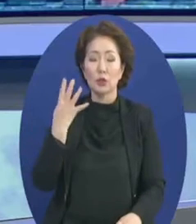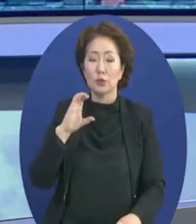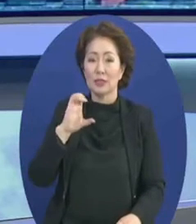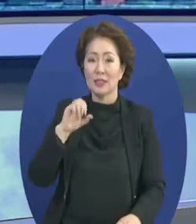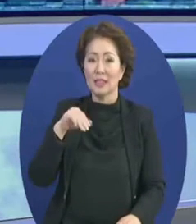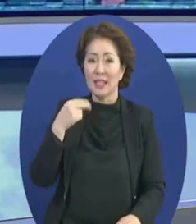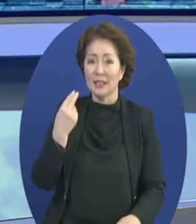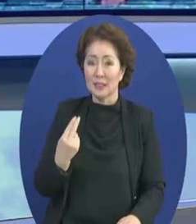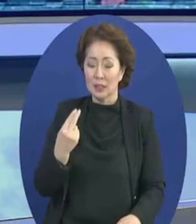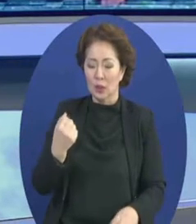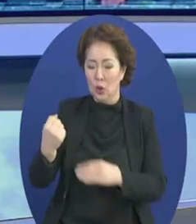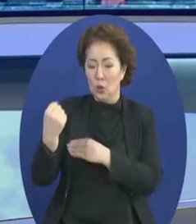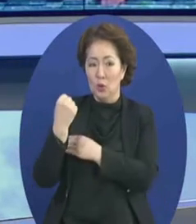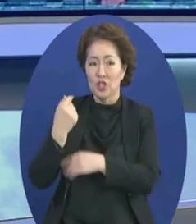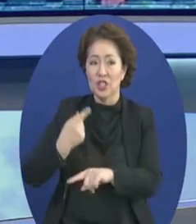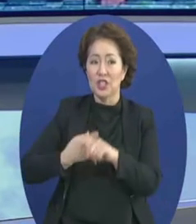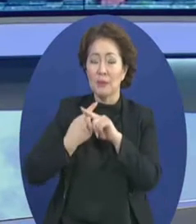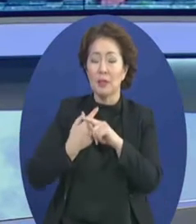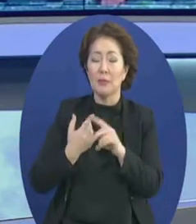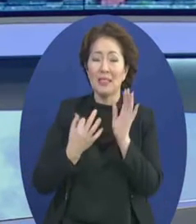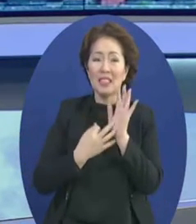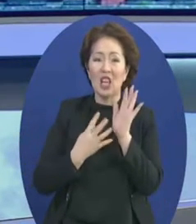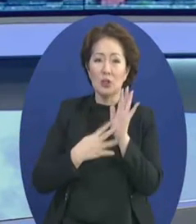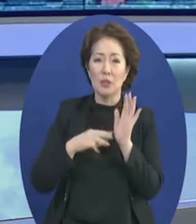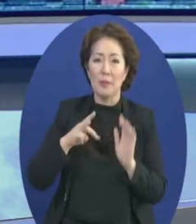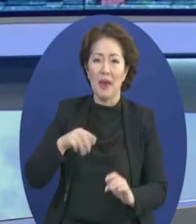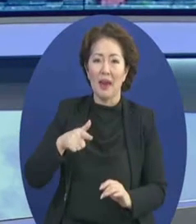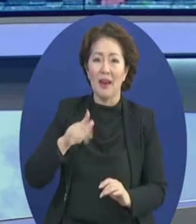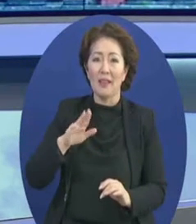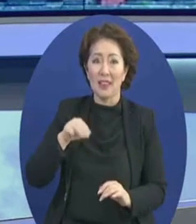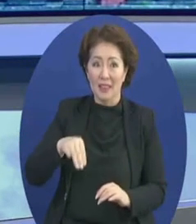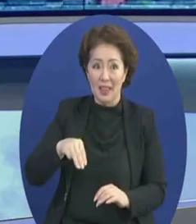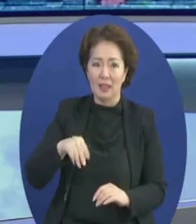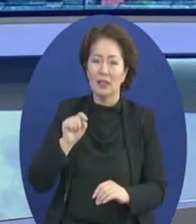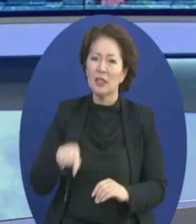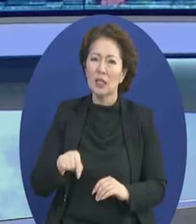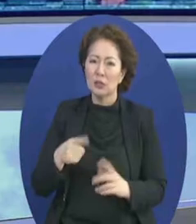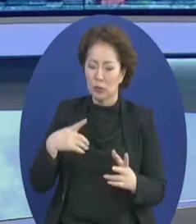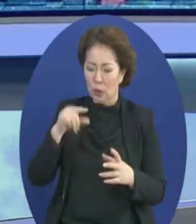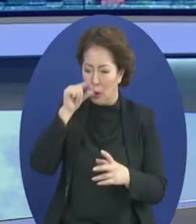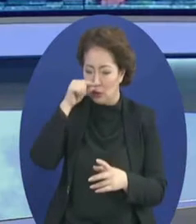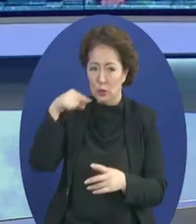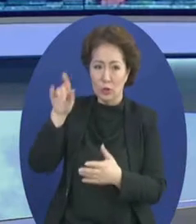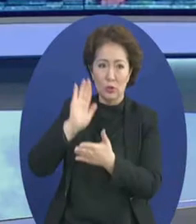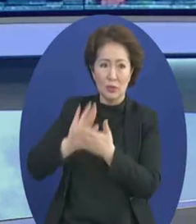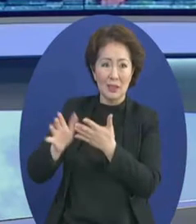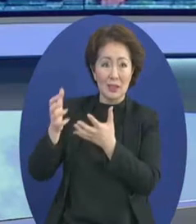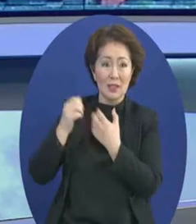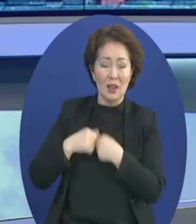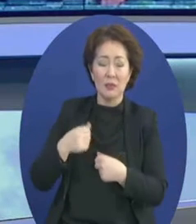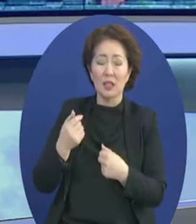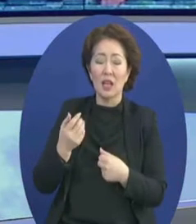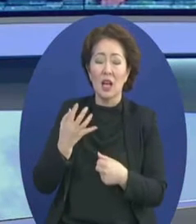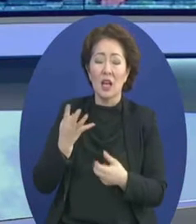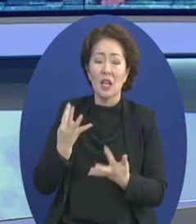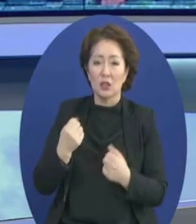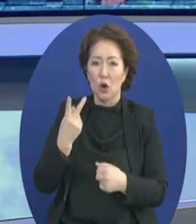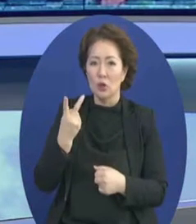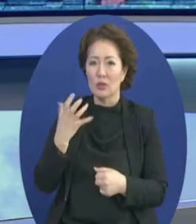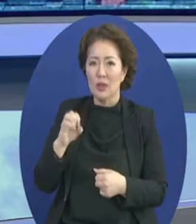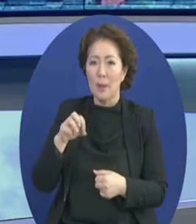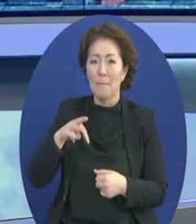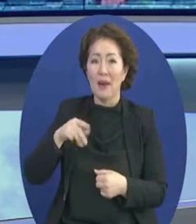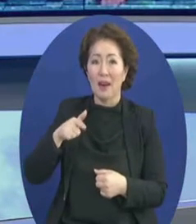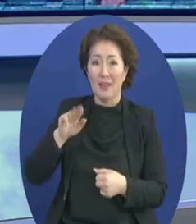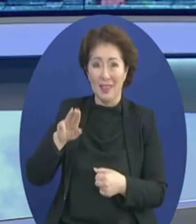барилгын станц хүчин чадлаа 89 мегаваттаар нэмэгдүүллээ. Манай улс Оросын холбооны улсаас дээд тал нь 250 орчим мегаватт хүртэл эрчим хүч импортлдог байсан.